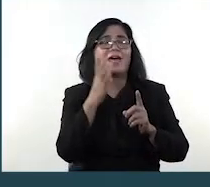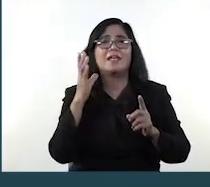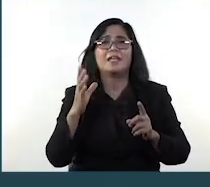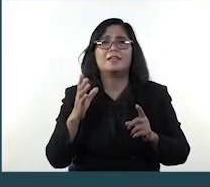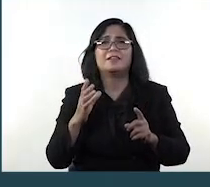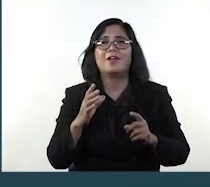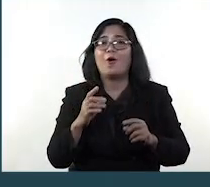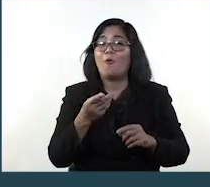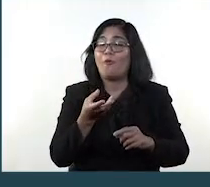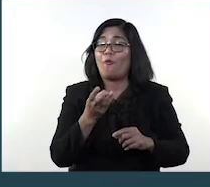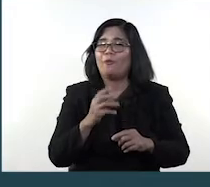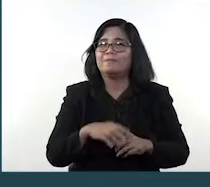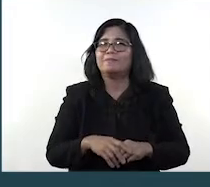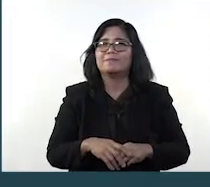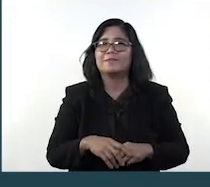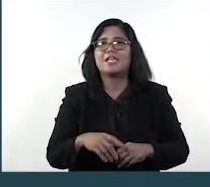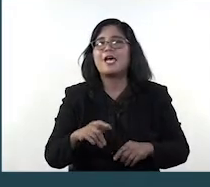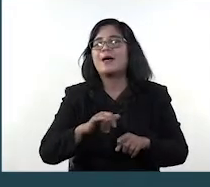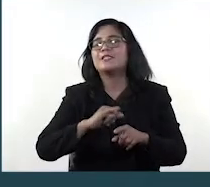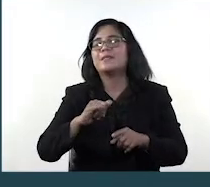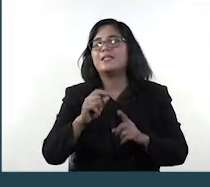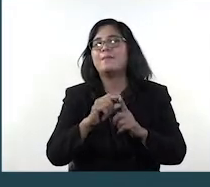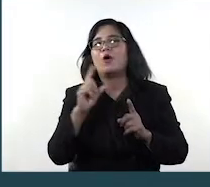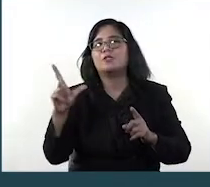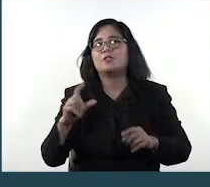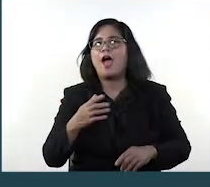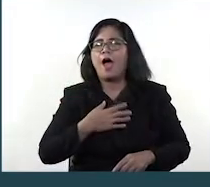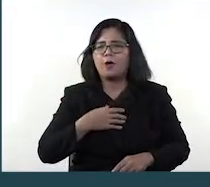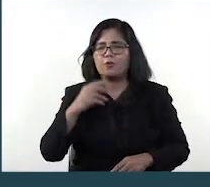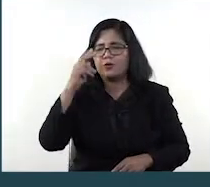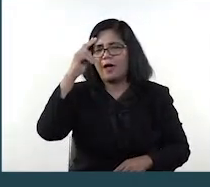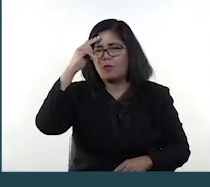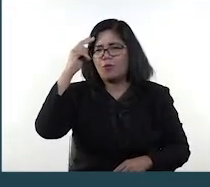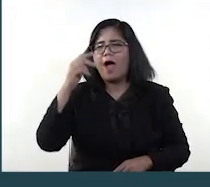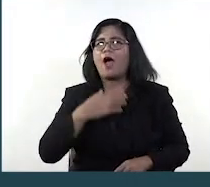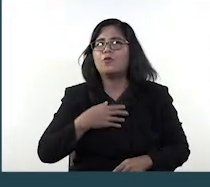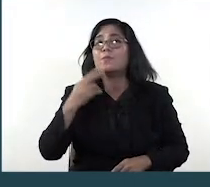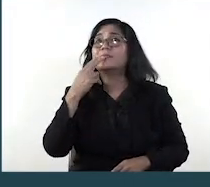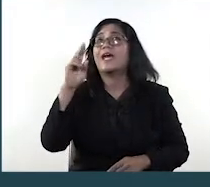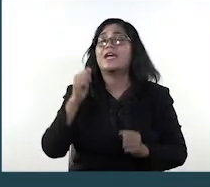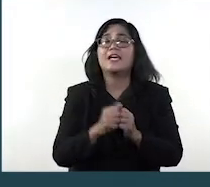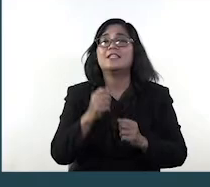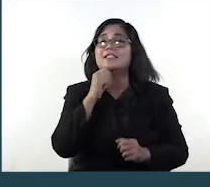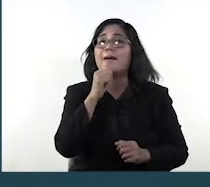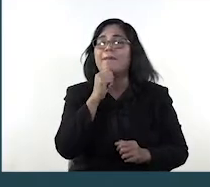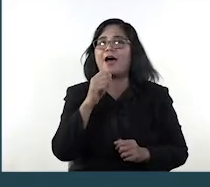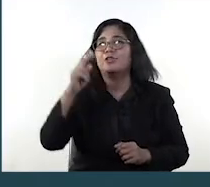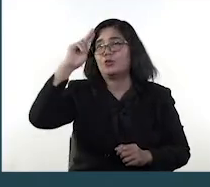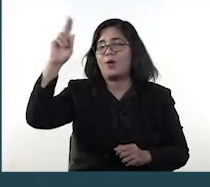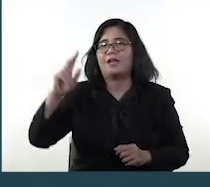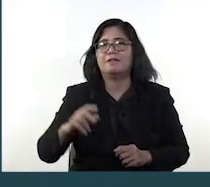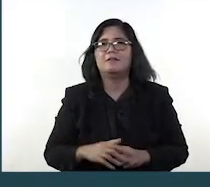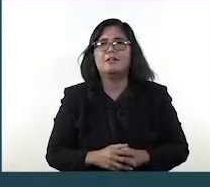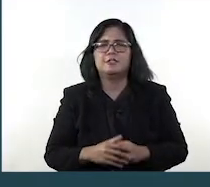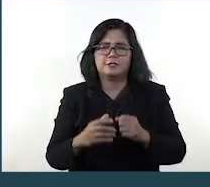huh Dia berkata seperti Paulus Aku tahu kepada siapa Aku percaya punya kimia berkuasa ia tidak akan melepaskan